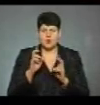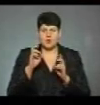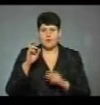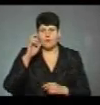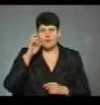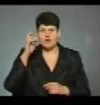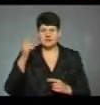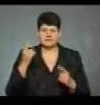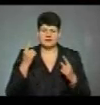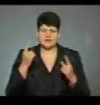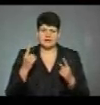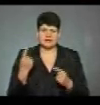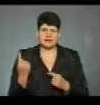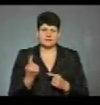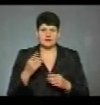єдиний».